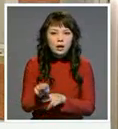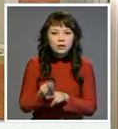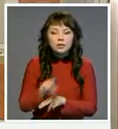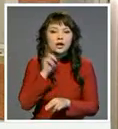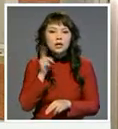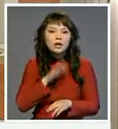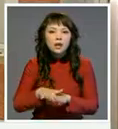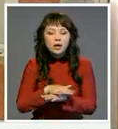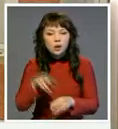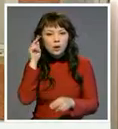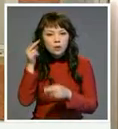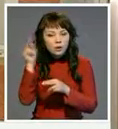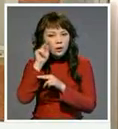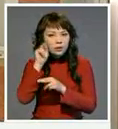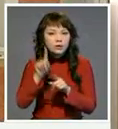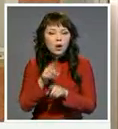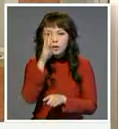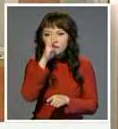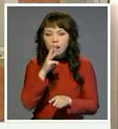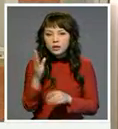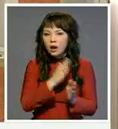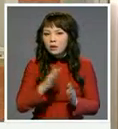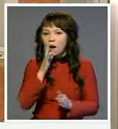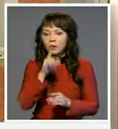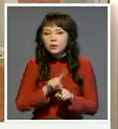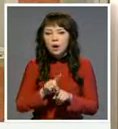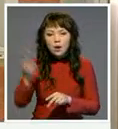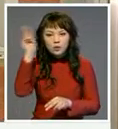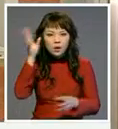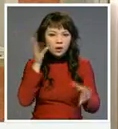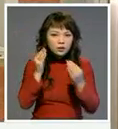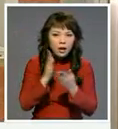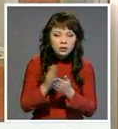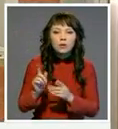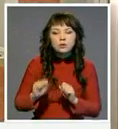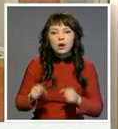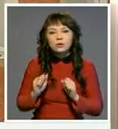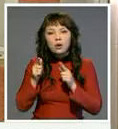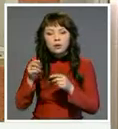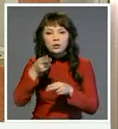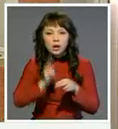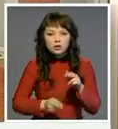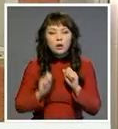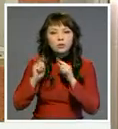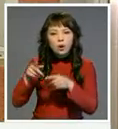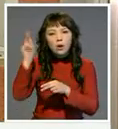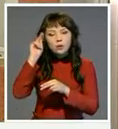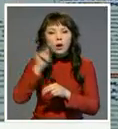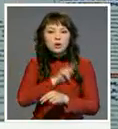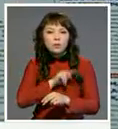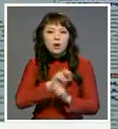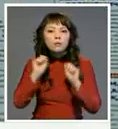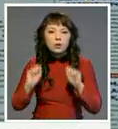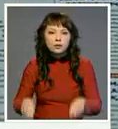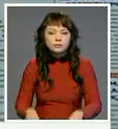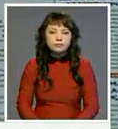бар, жақсылап үйретеді. 3 айдан 6 айға шейін жоғары категория алу үшін 1,5 жылға шейін оқытады екен. Вот соның бәрі тегін, өте